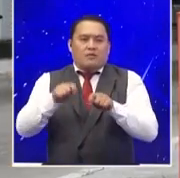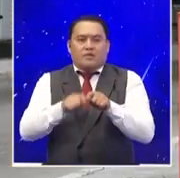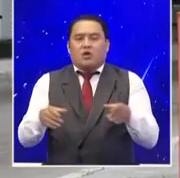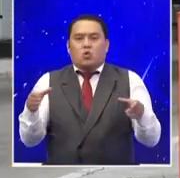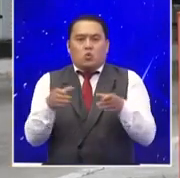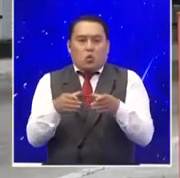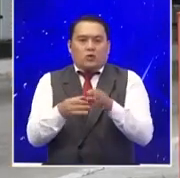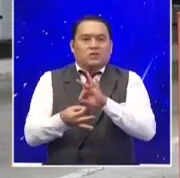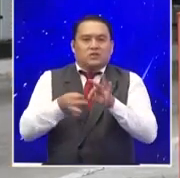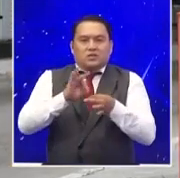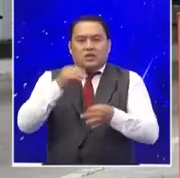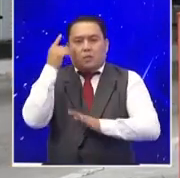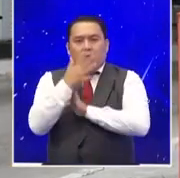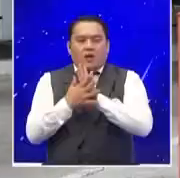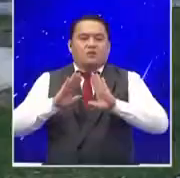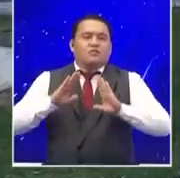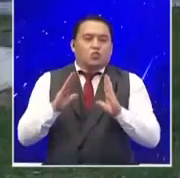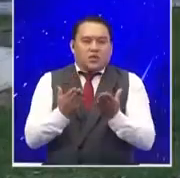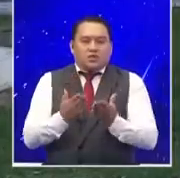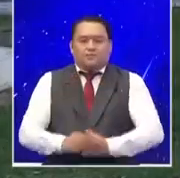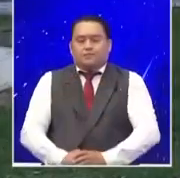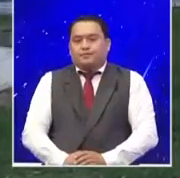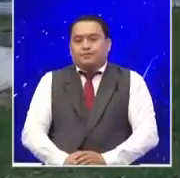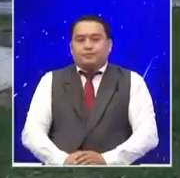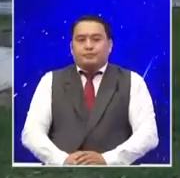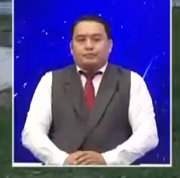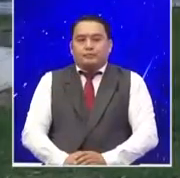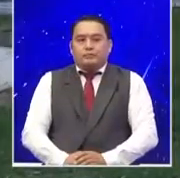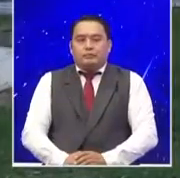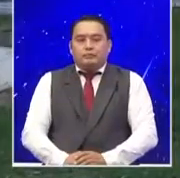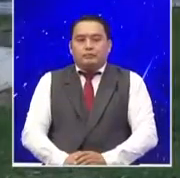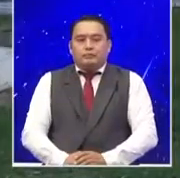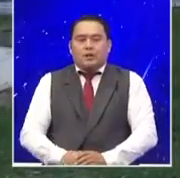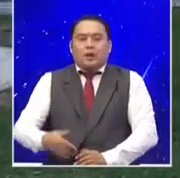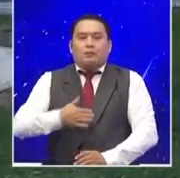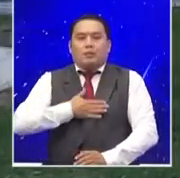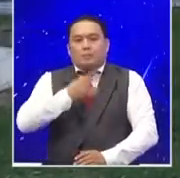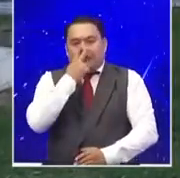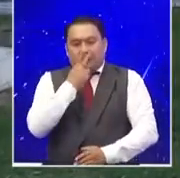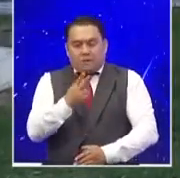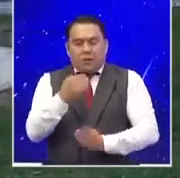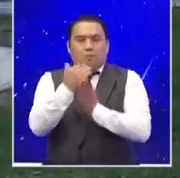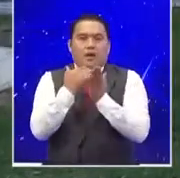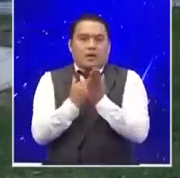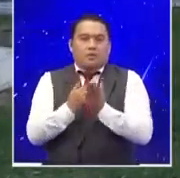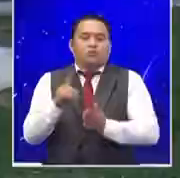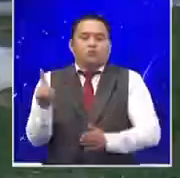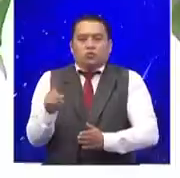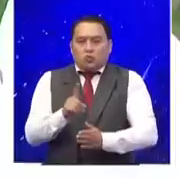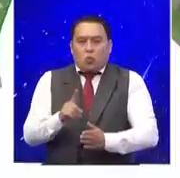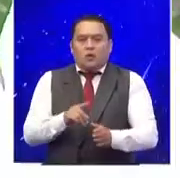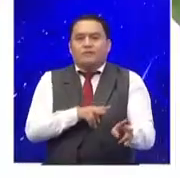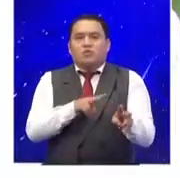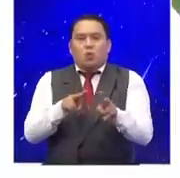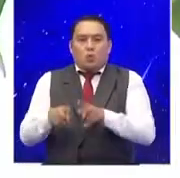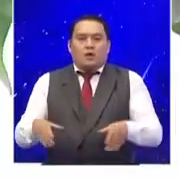делегация намерена тщательно разобраться в ситуации. Мы посмотрели программу электронную, мы посмотрели методологию, по которой будут проходить эти